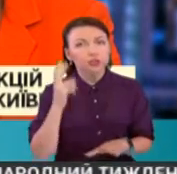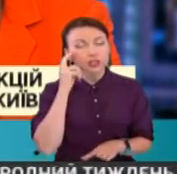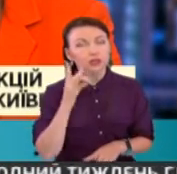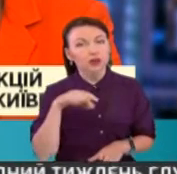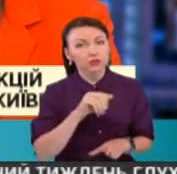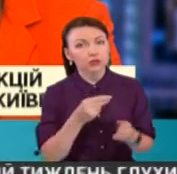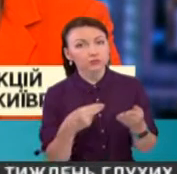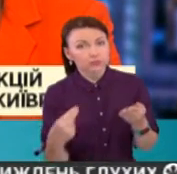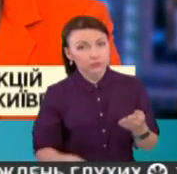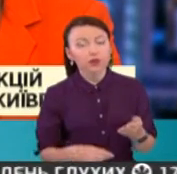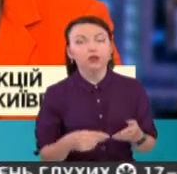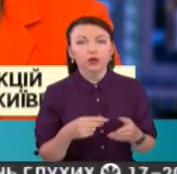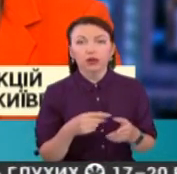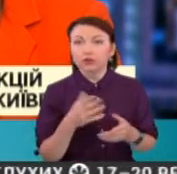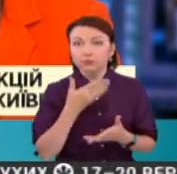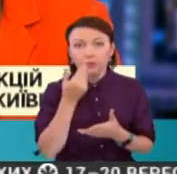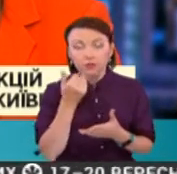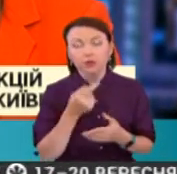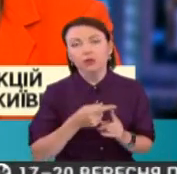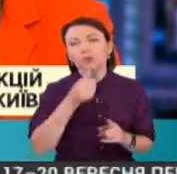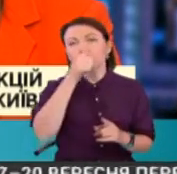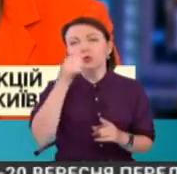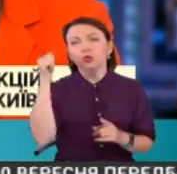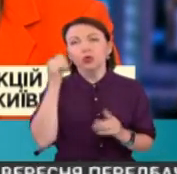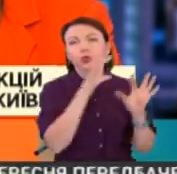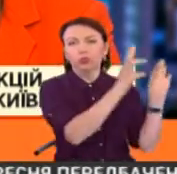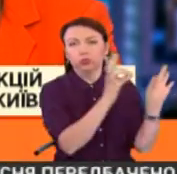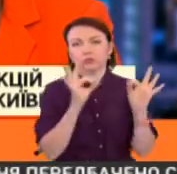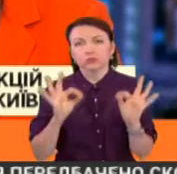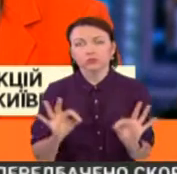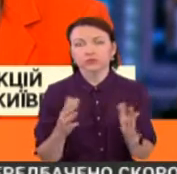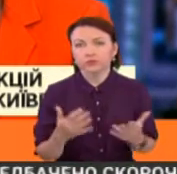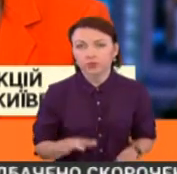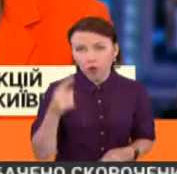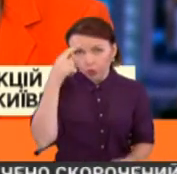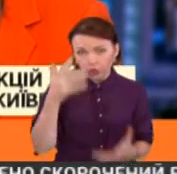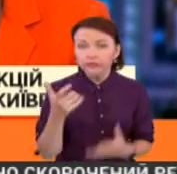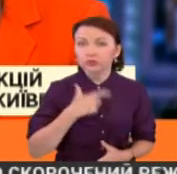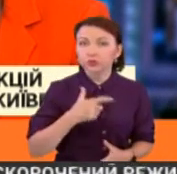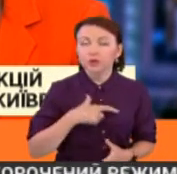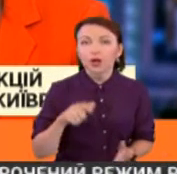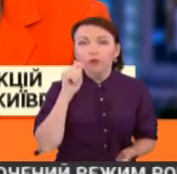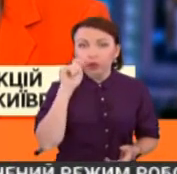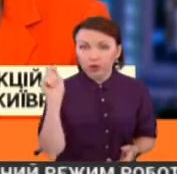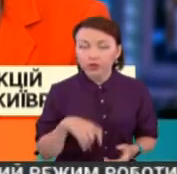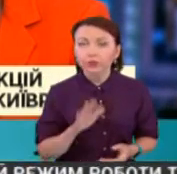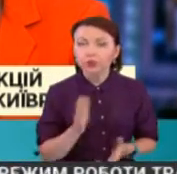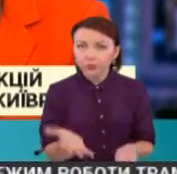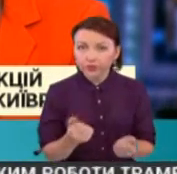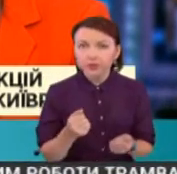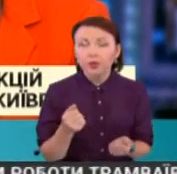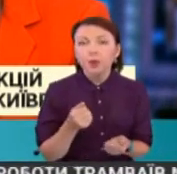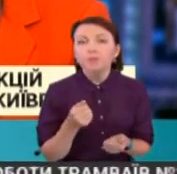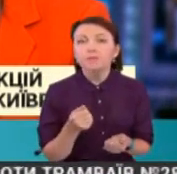то тоді діють нормативи минулого року. От уявіть собі, що в усій Україні будуть прийняті місцеві бюджети по